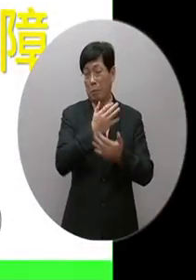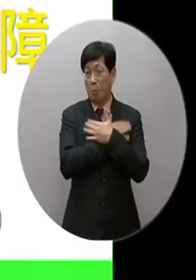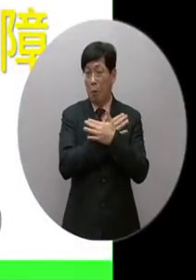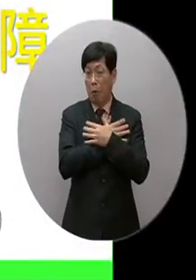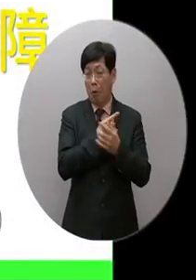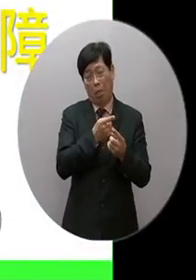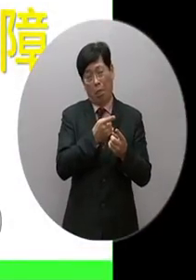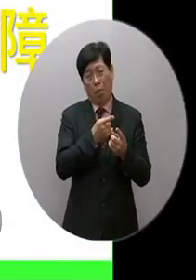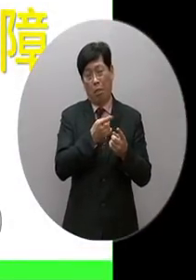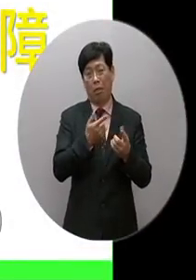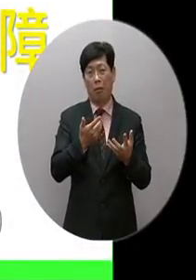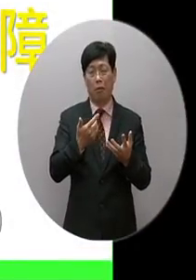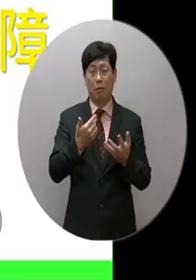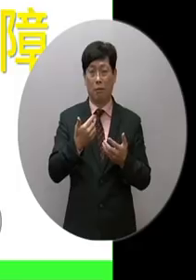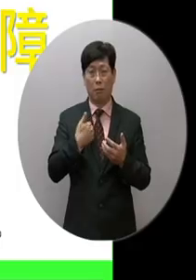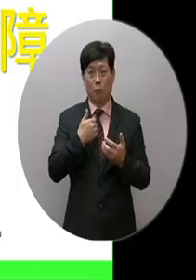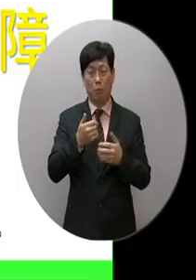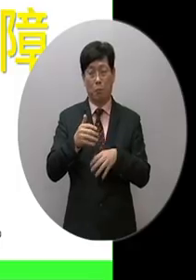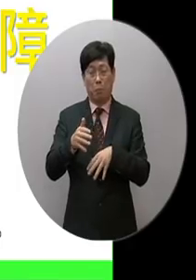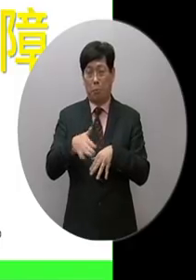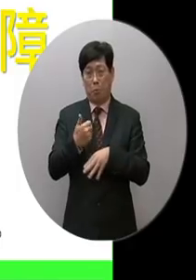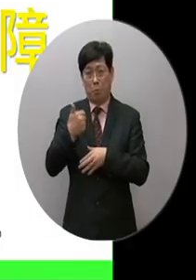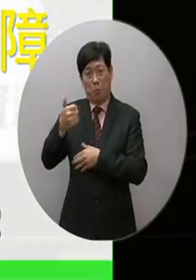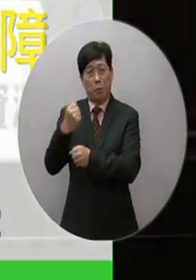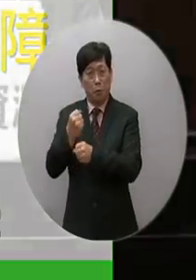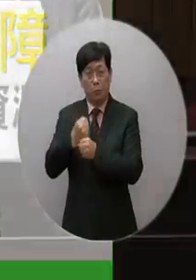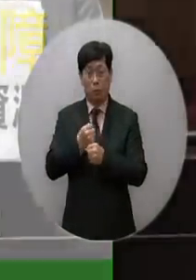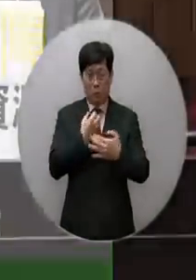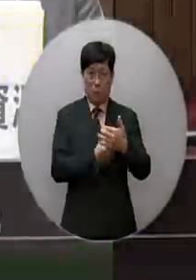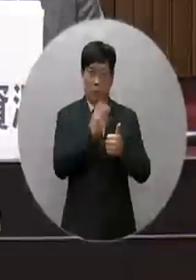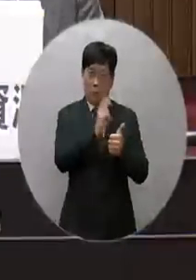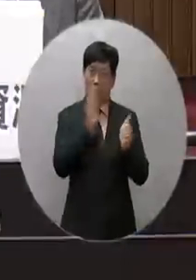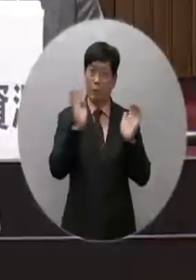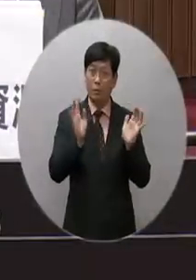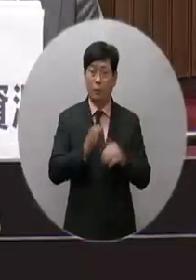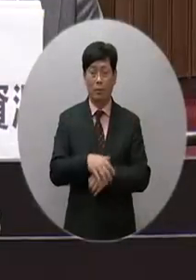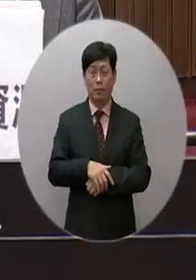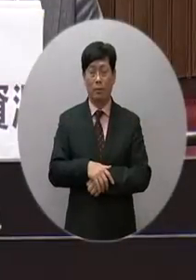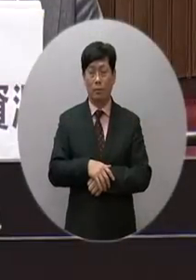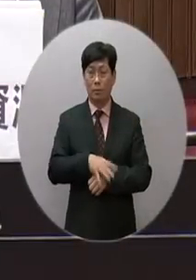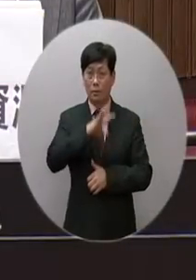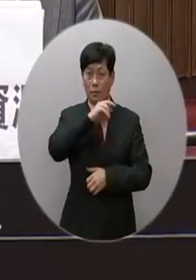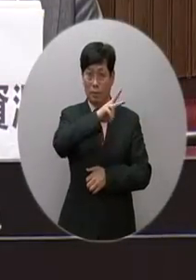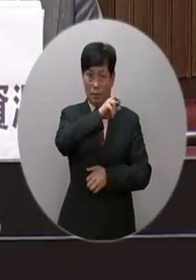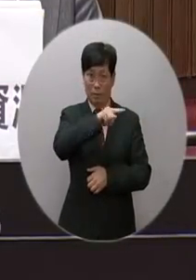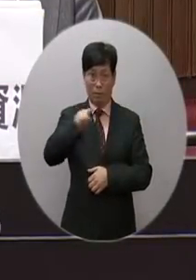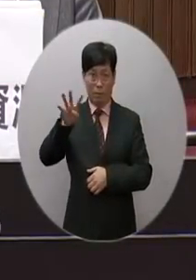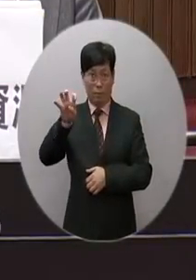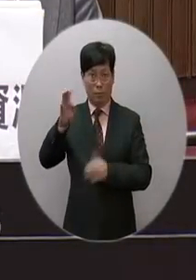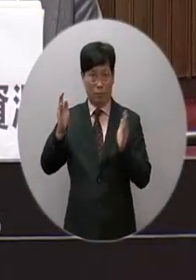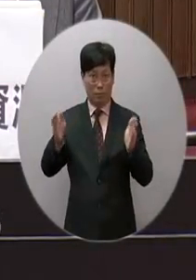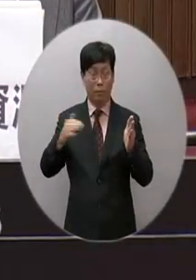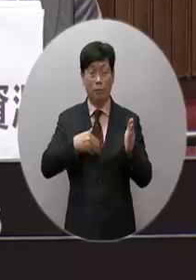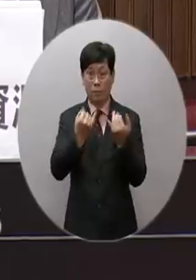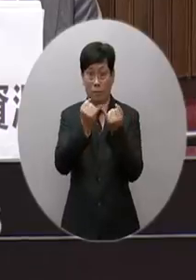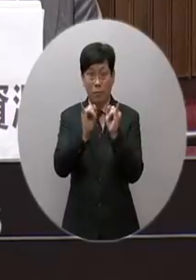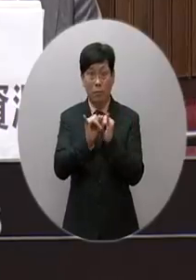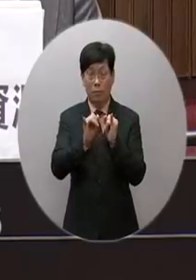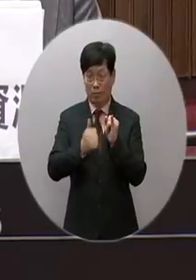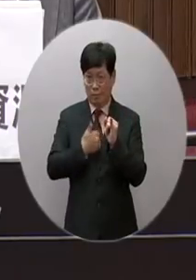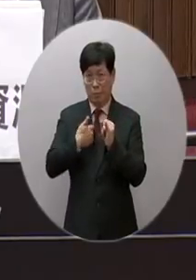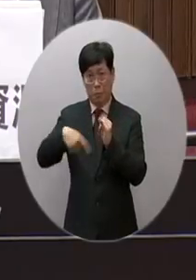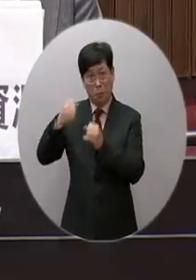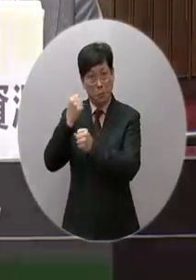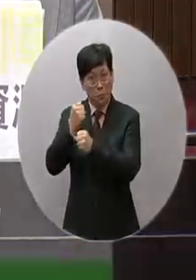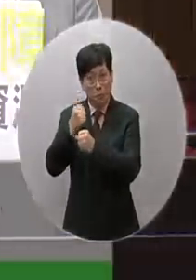自己可能就是不投入职场，然后留下来照顾小孩嘛。所以我们看到就是说25岁到44岁的妇女的这个劳产率